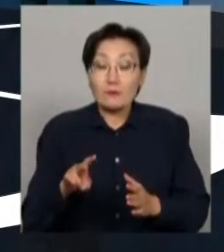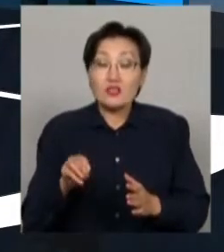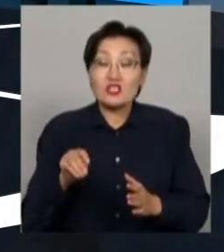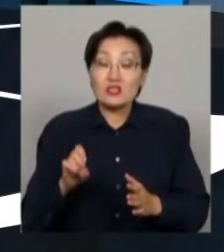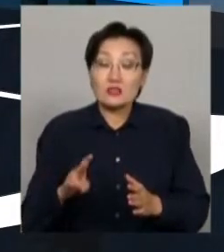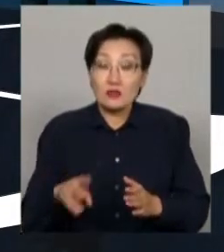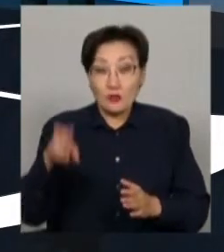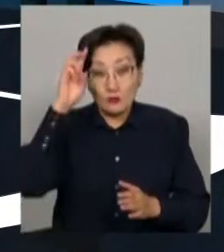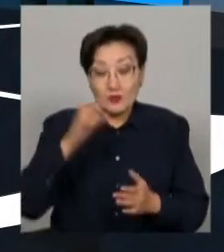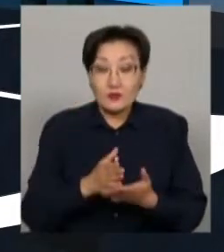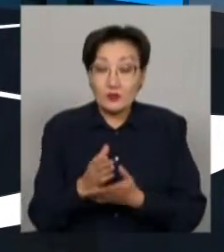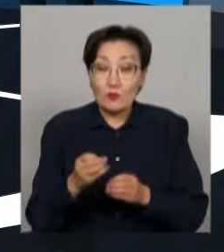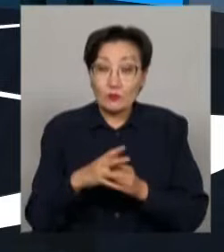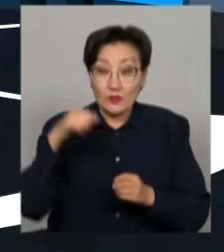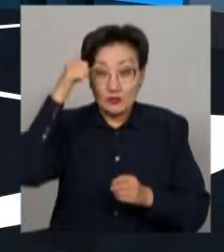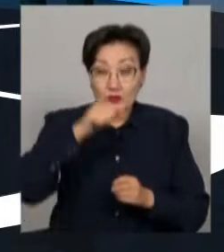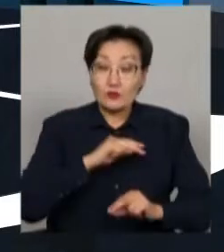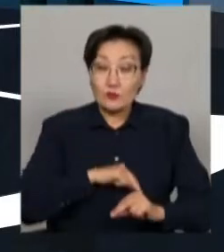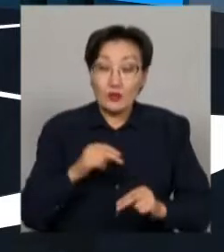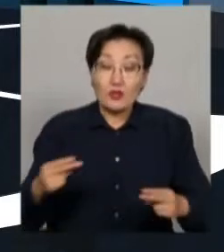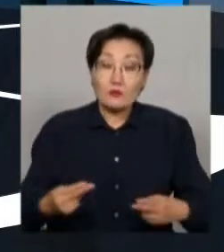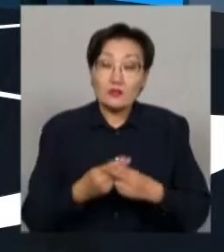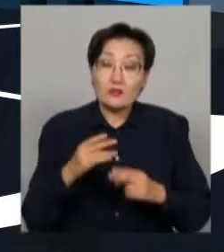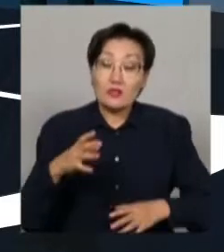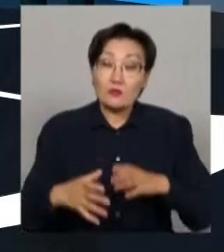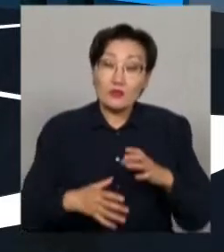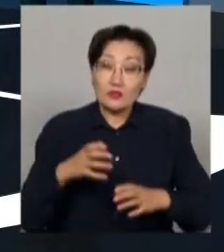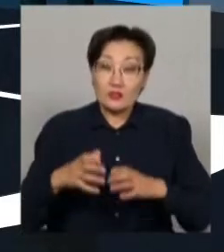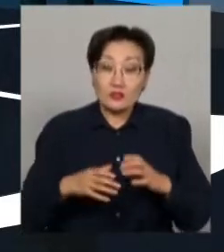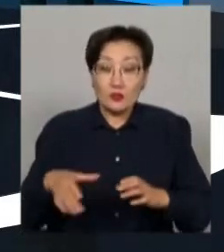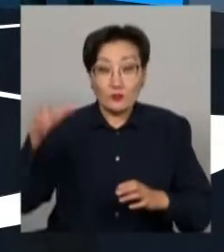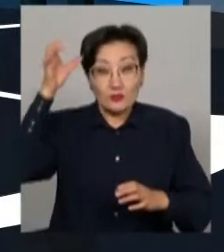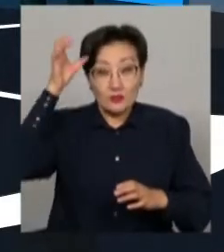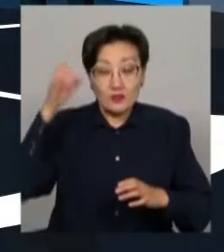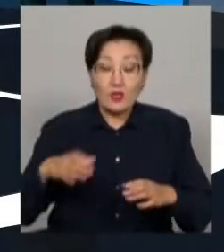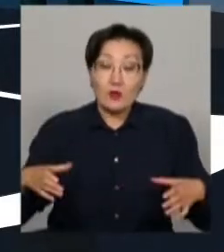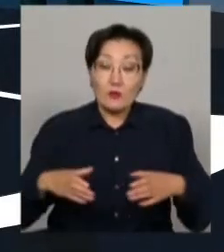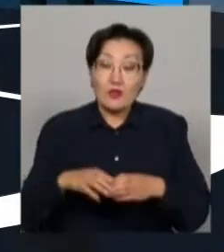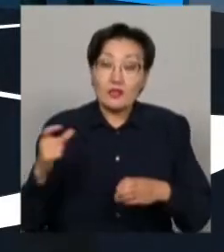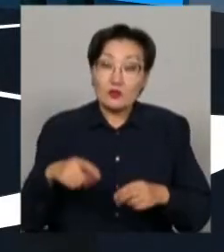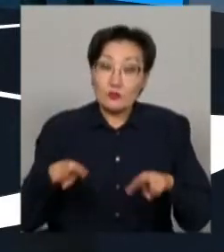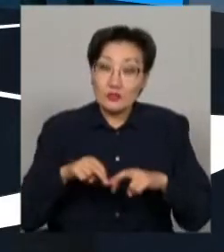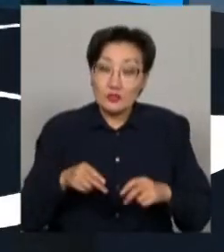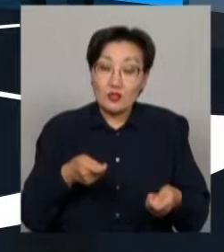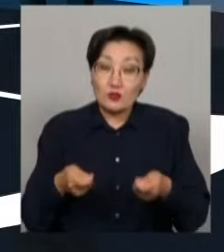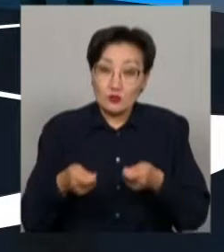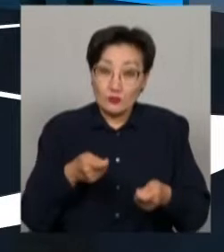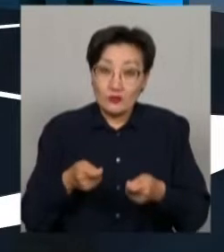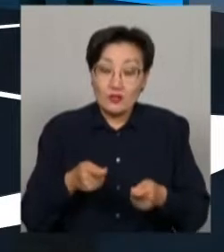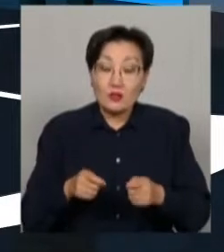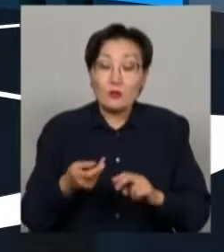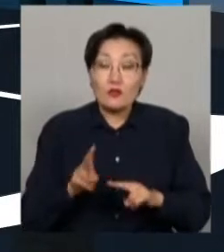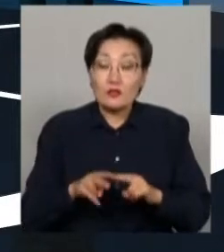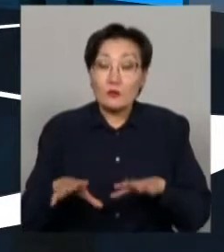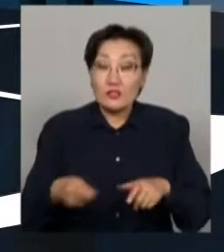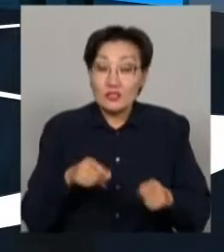Мемлекеттік қызметте 15 жыл тер төгіпті. Қазір Астана халықаралық ғылыми кешенінің экономикалық зерттеулер институтын басқарады. Айта кетейін, кезектен